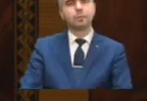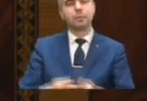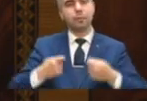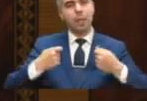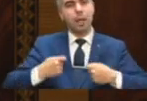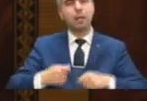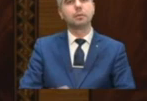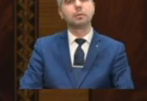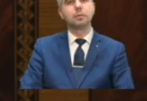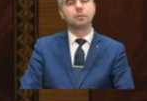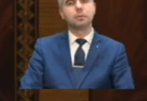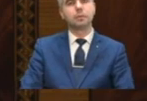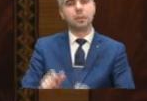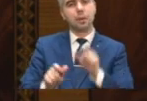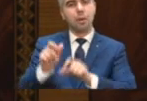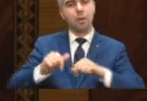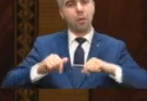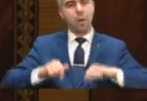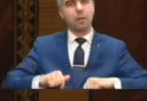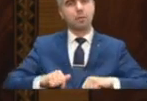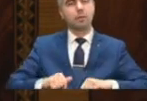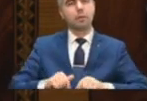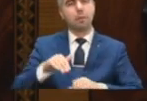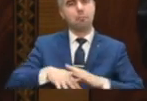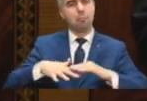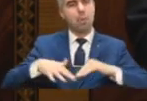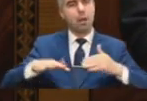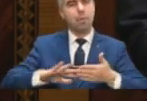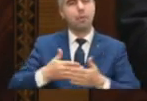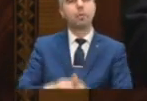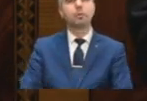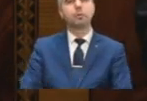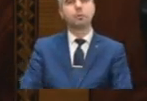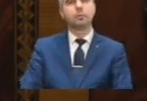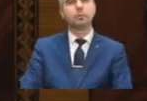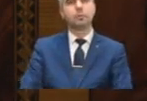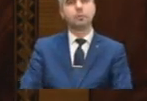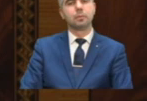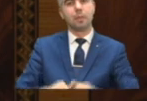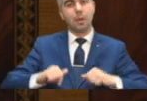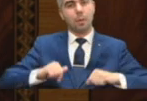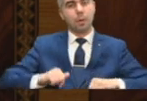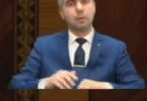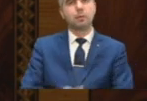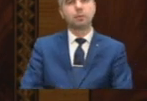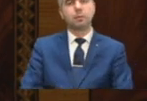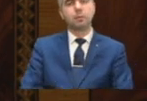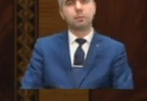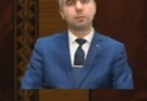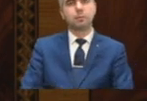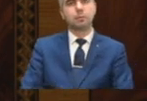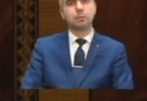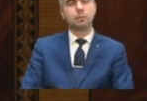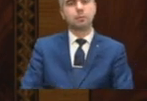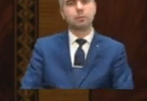الرئيسة، السيدة الوزيرة، السيدات والسادة النواب. السيدة الوزيرة المحترمة، لا